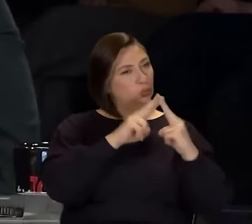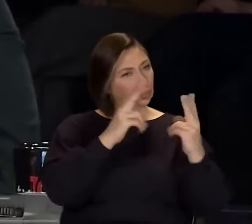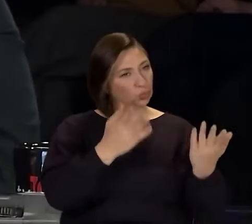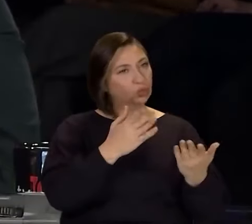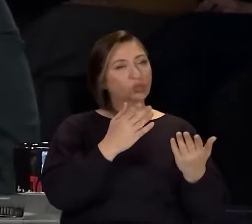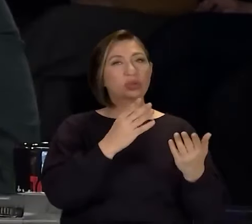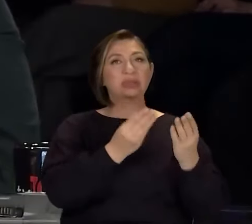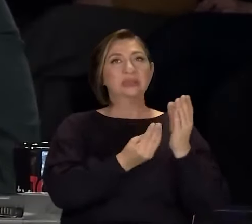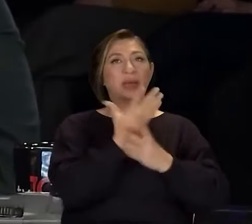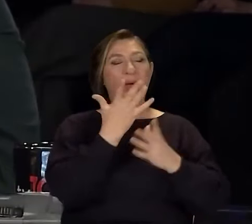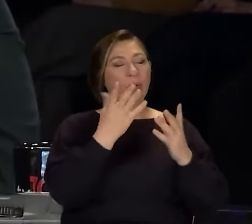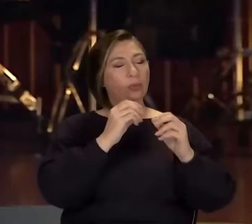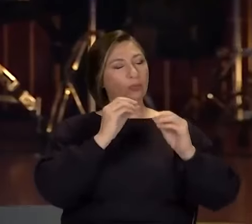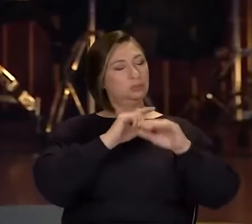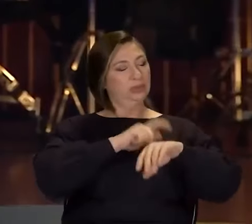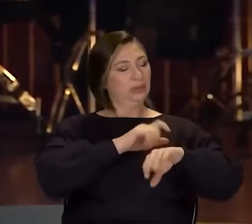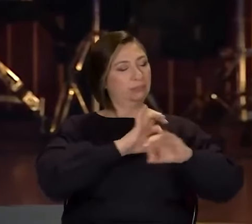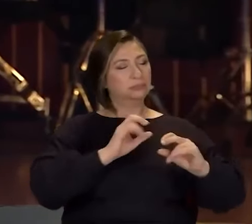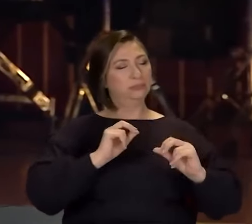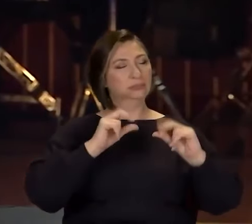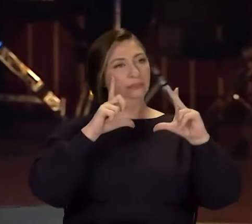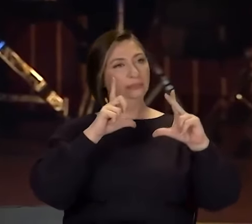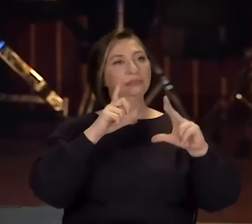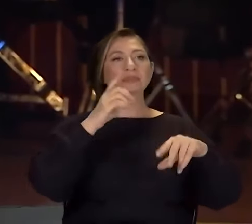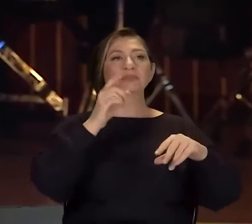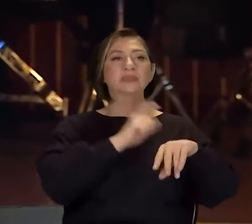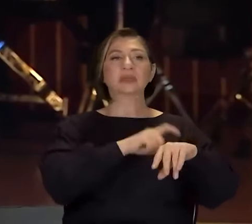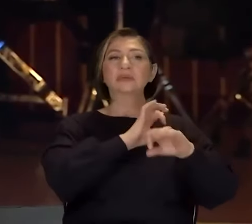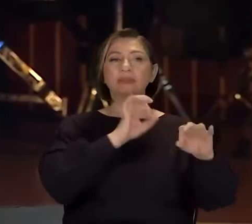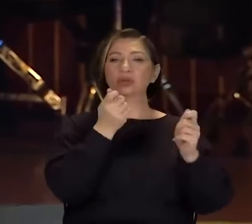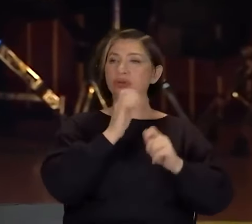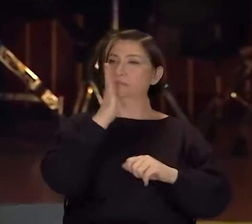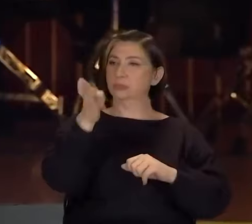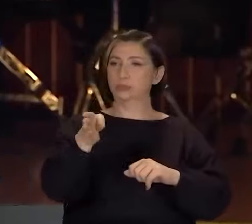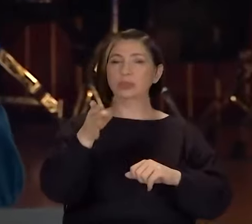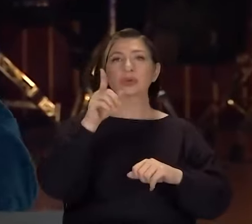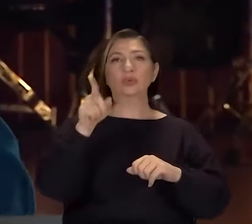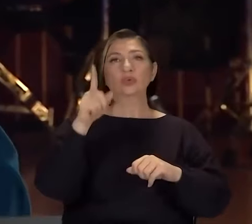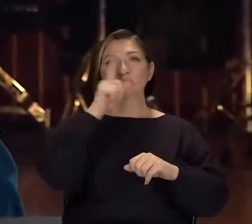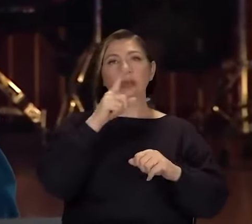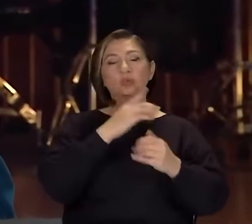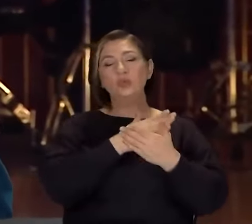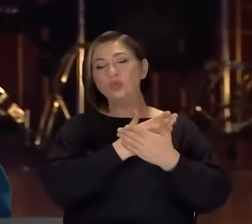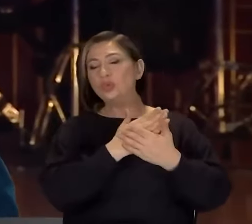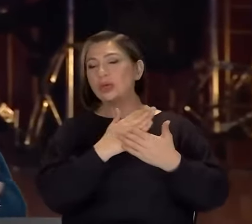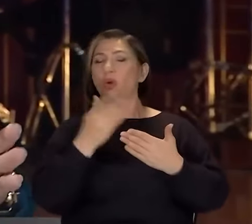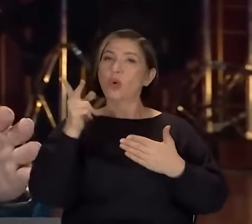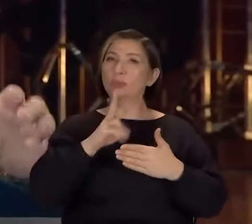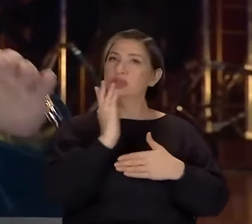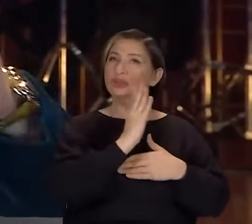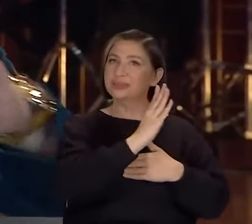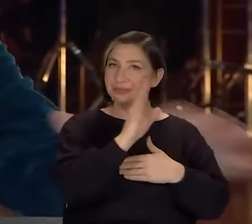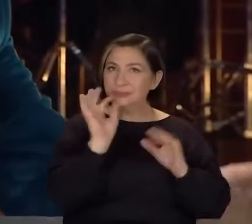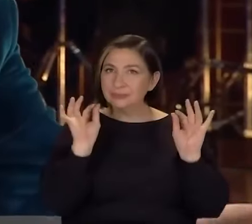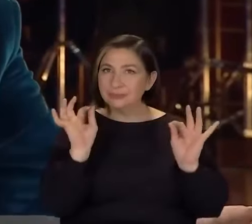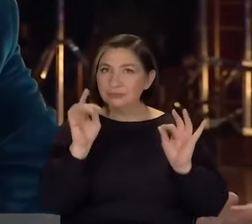görüşüyorsun. Sabahları düzenli uyanıyorsun. Düzenli olarak işine gidiyorsun. Ve bu sayede düzenli olarak da ölüp gideceksin bir gün.